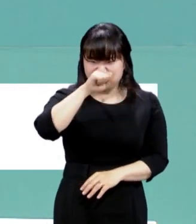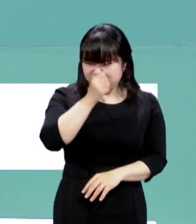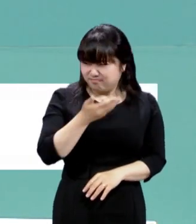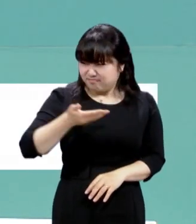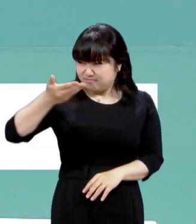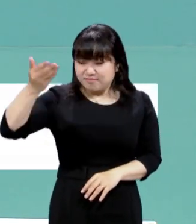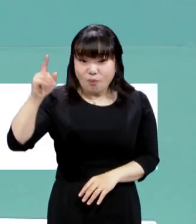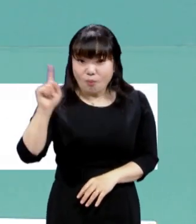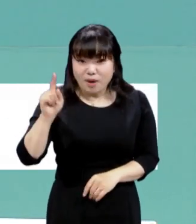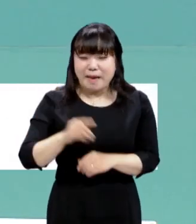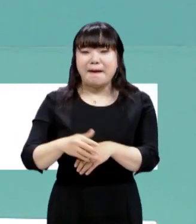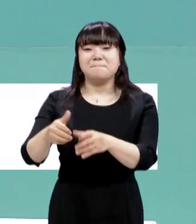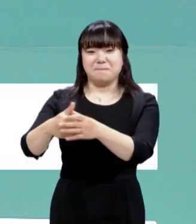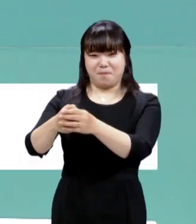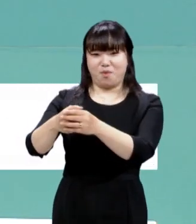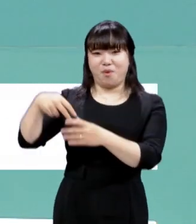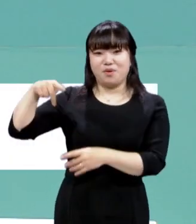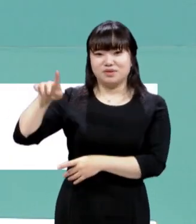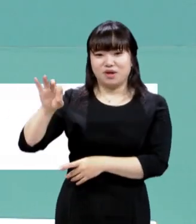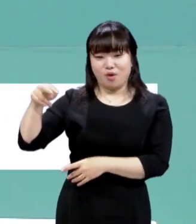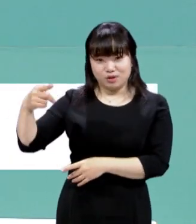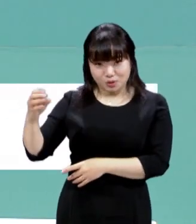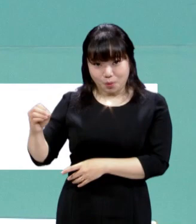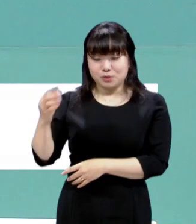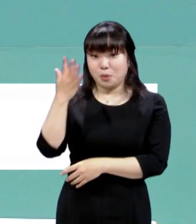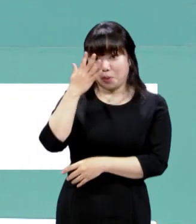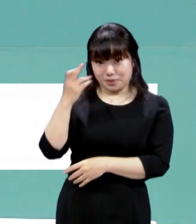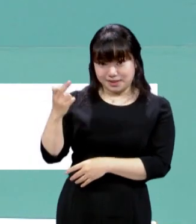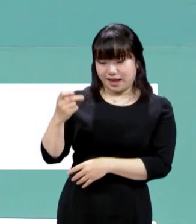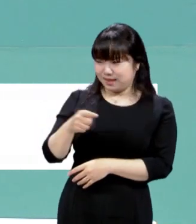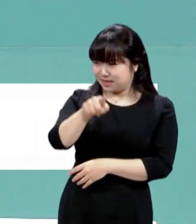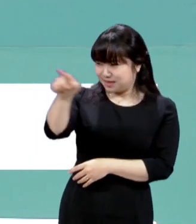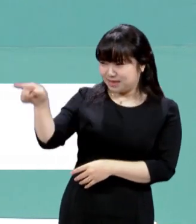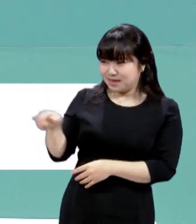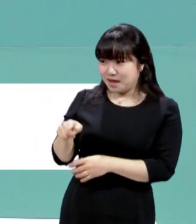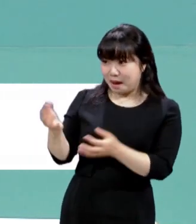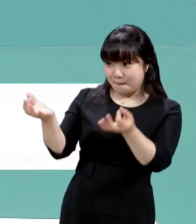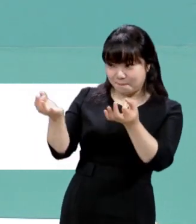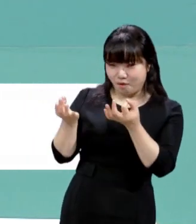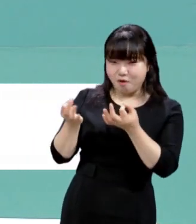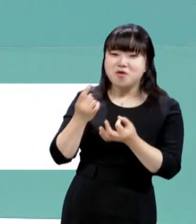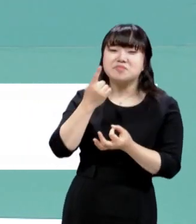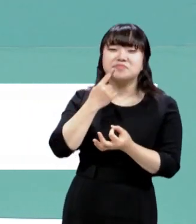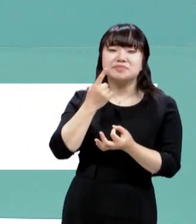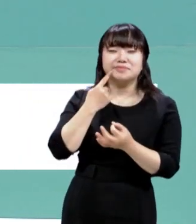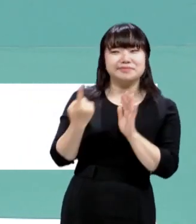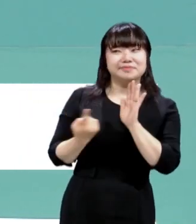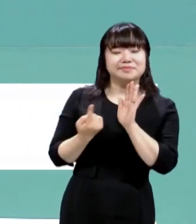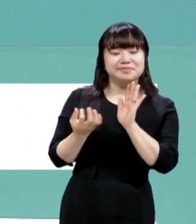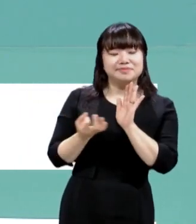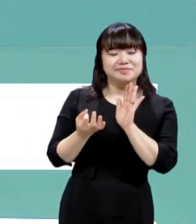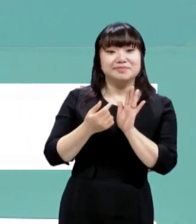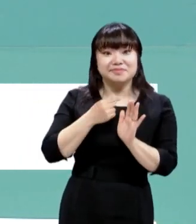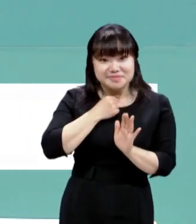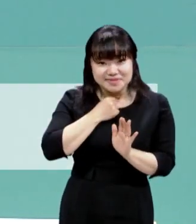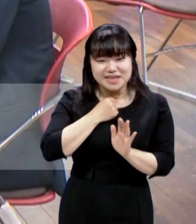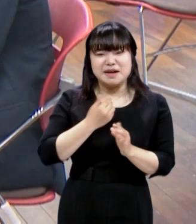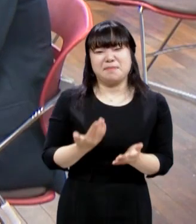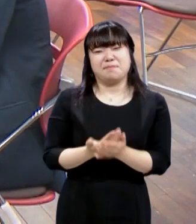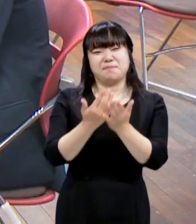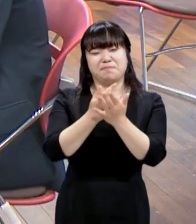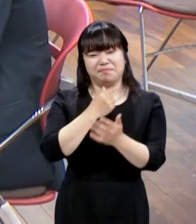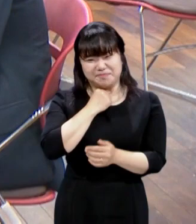마포 성동 용산 r2 부러워할 정도의 이제 서대문 을 만들겠다는 겁니다